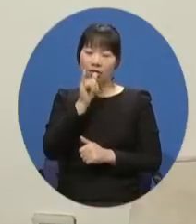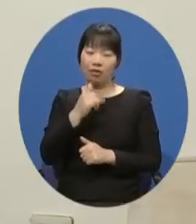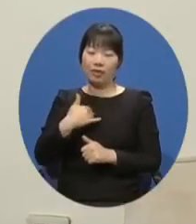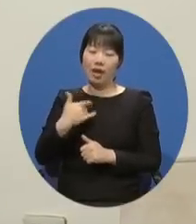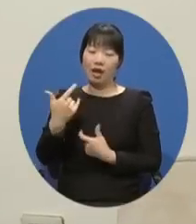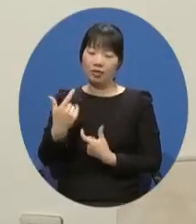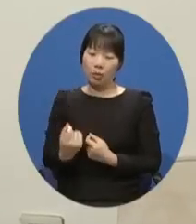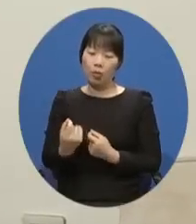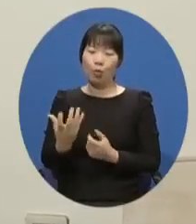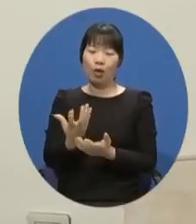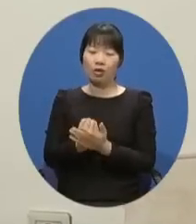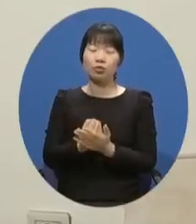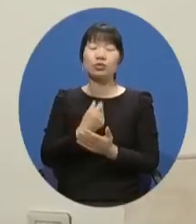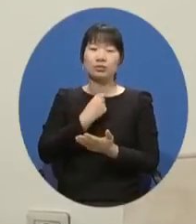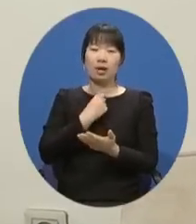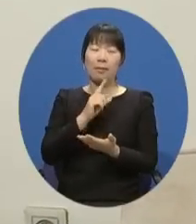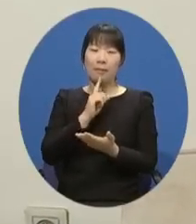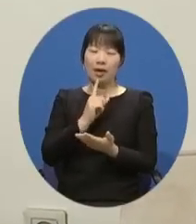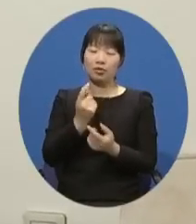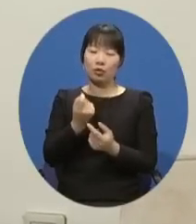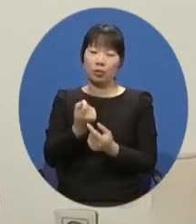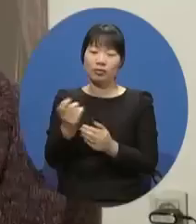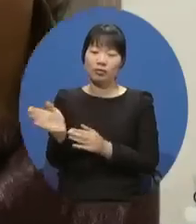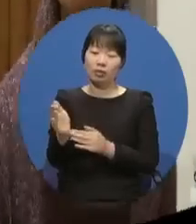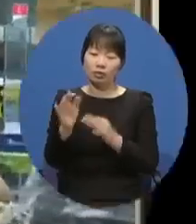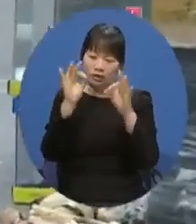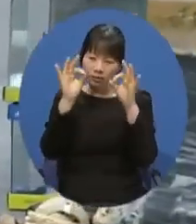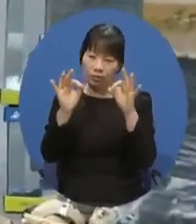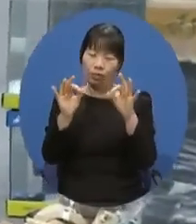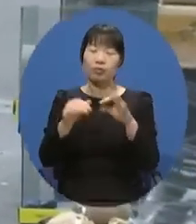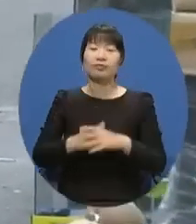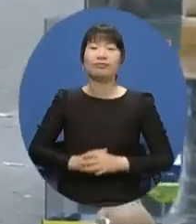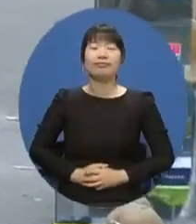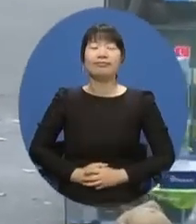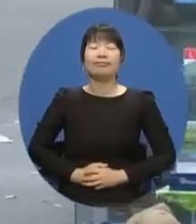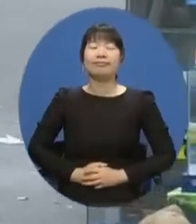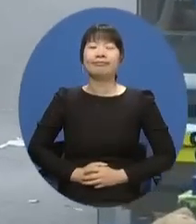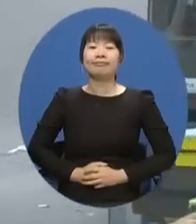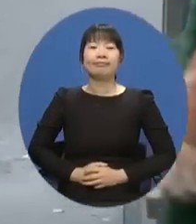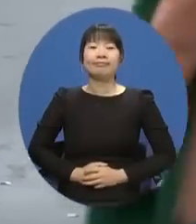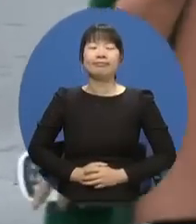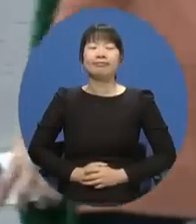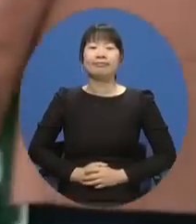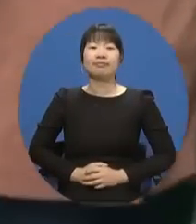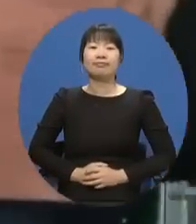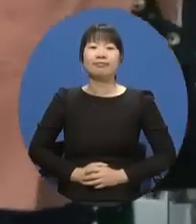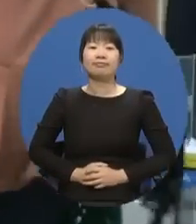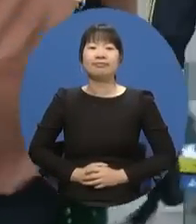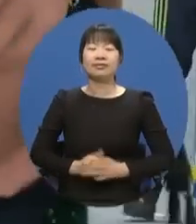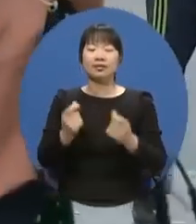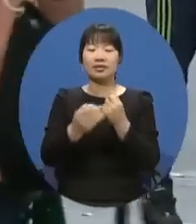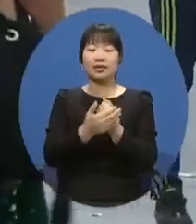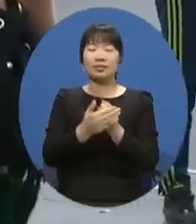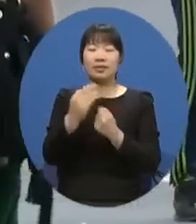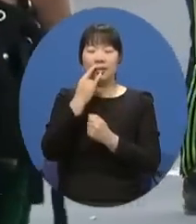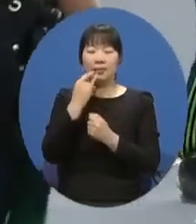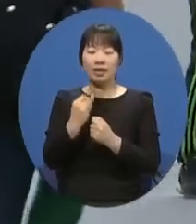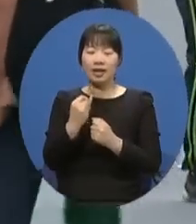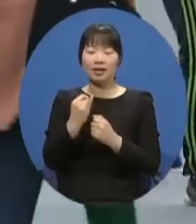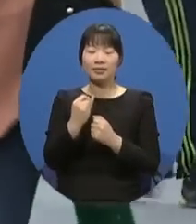이거 가지고 싶어 그러더라고요. 조그만 고기들 보고. 그래서 엄마와